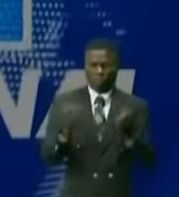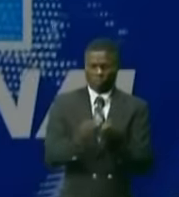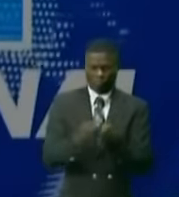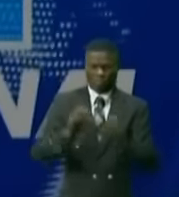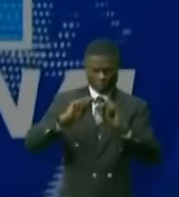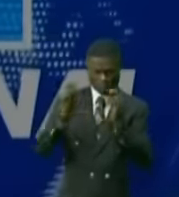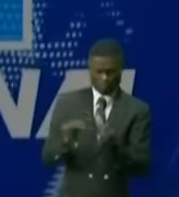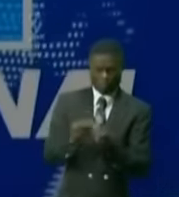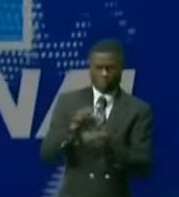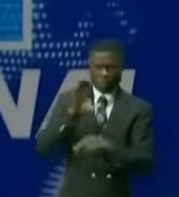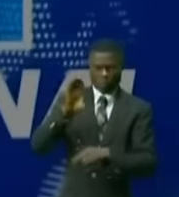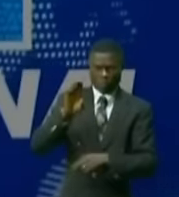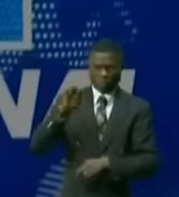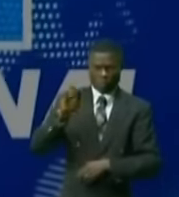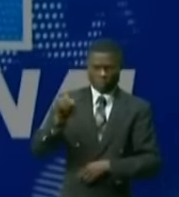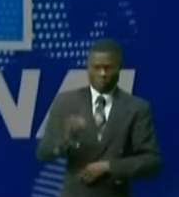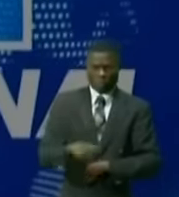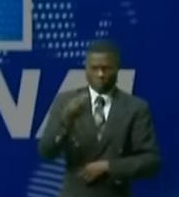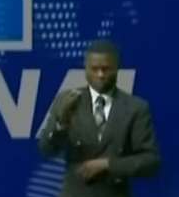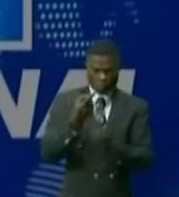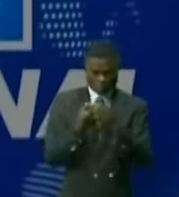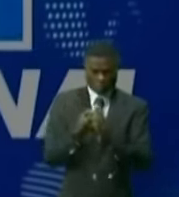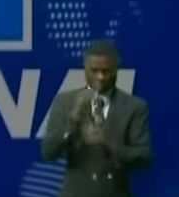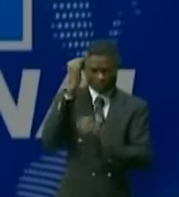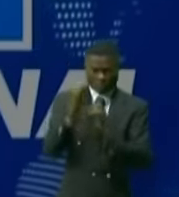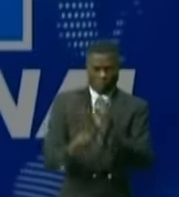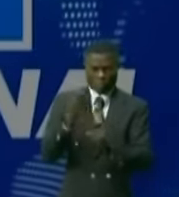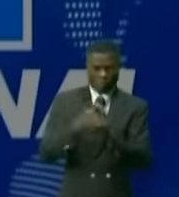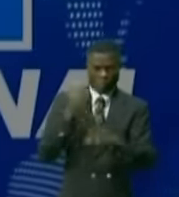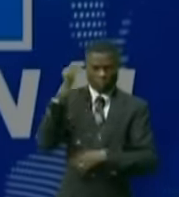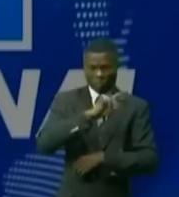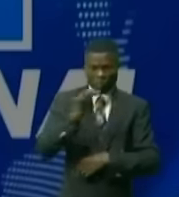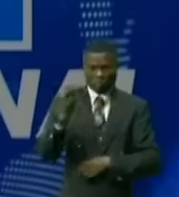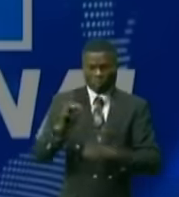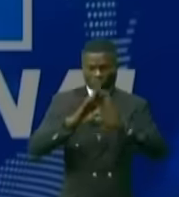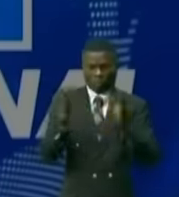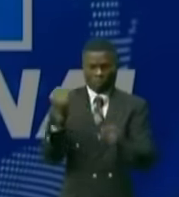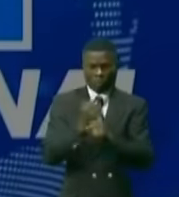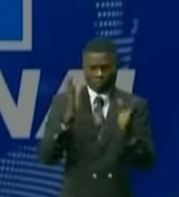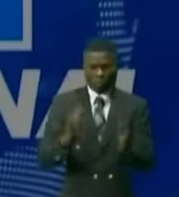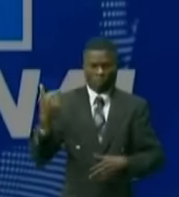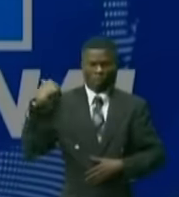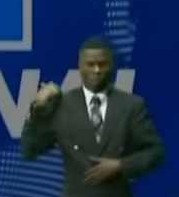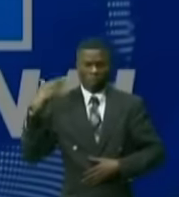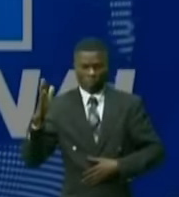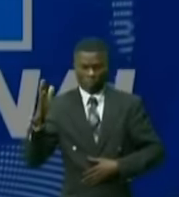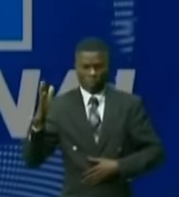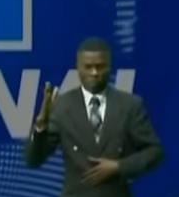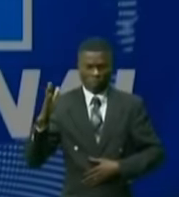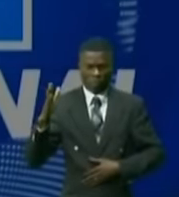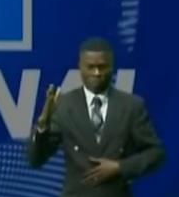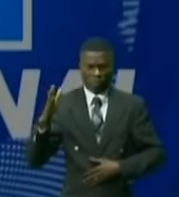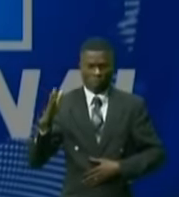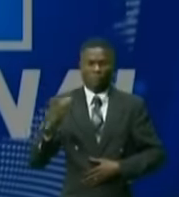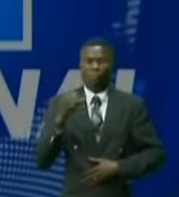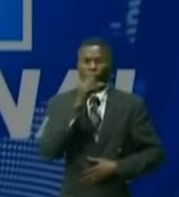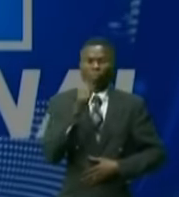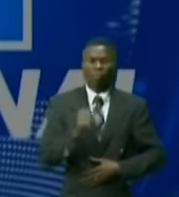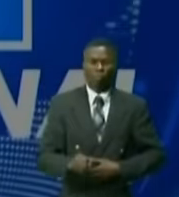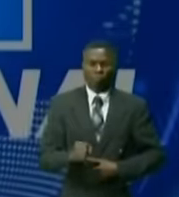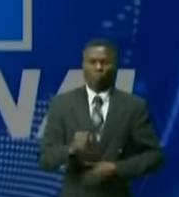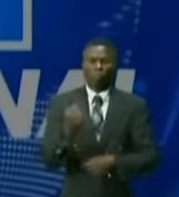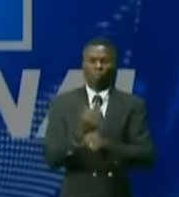CNSAP offrira d'ici la fin du mois de décembre 2023 à tous les agents publics de l'État retraités